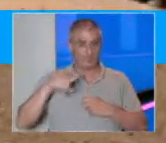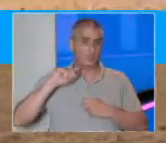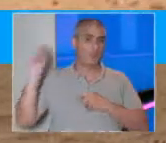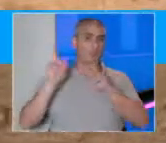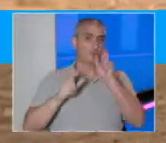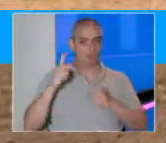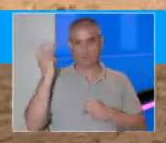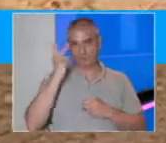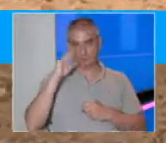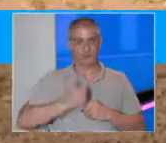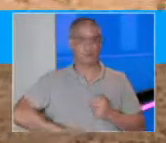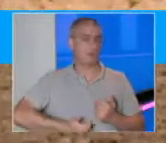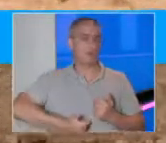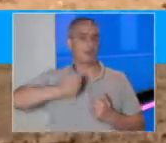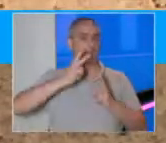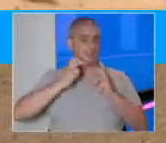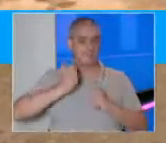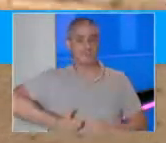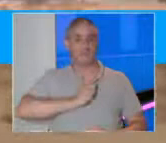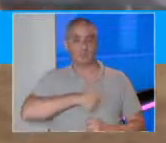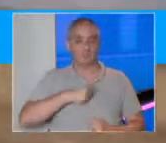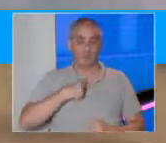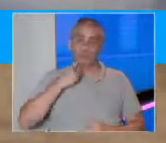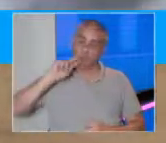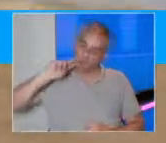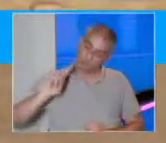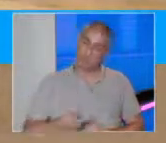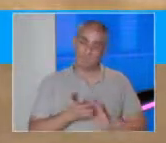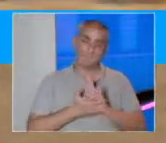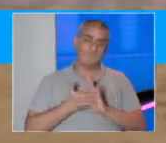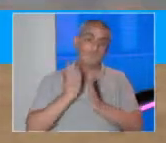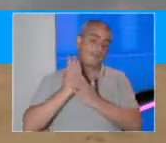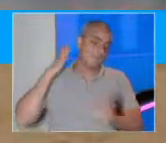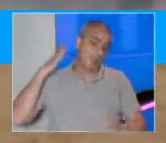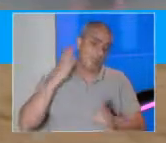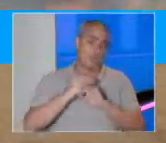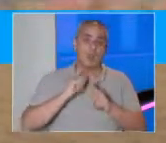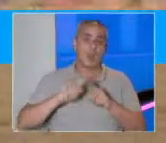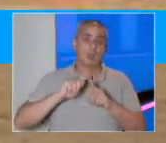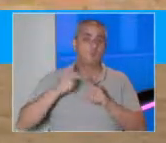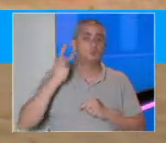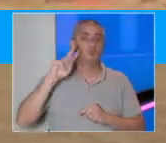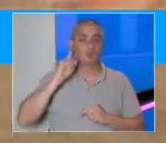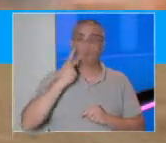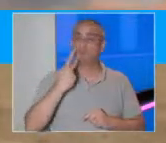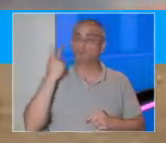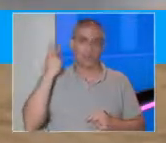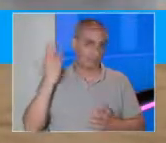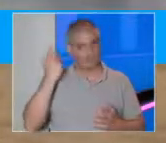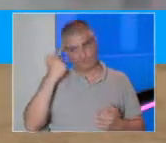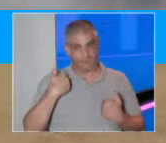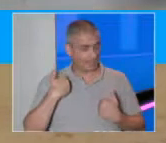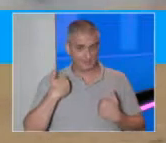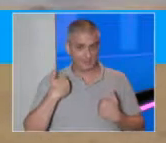התושבים וכמובן של הנהגת העיר, וראש העיר שלנו חוזר ואומר את זה כבר חודשים ארוכים, יותר משנתיים לפי דעתי